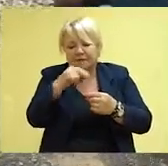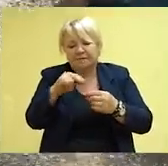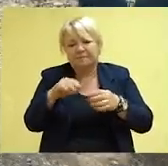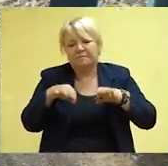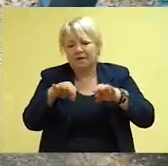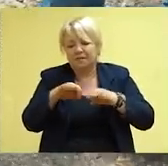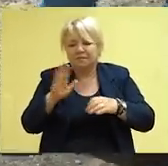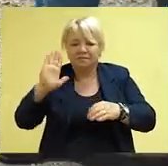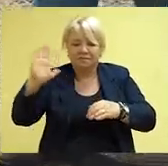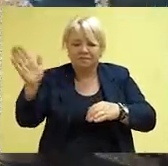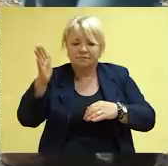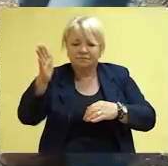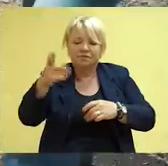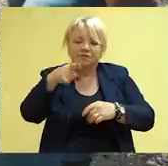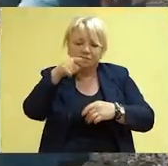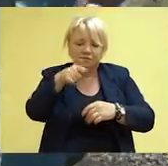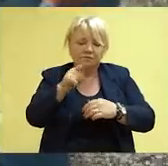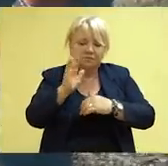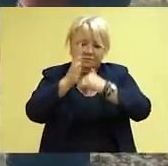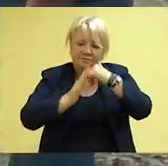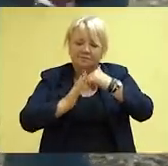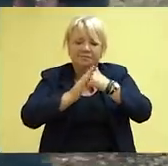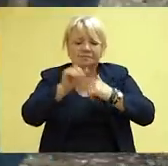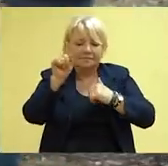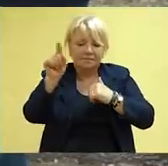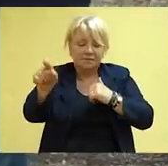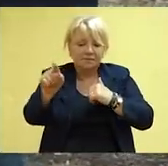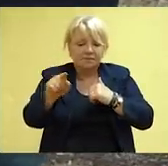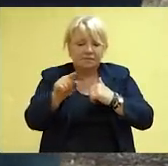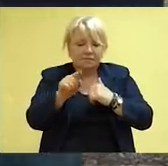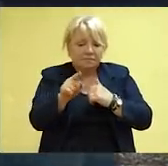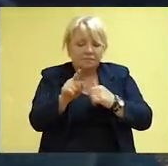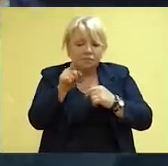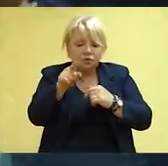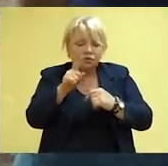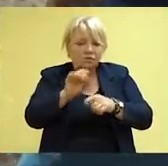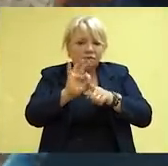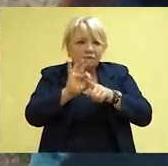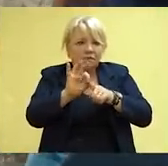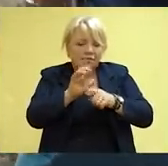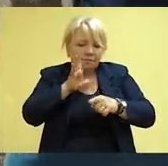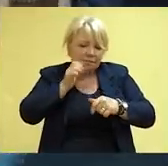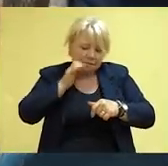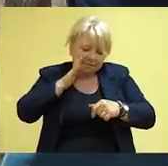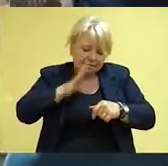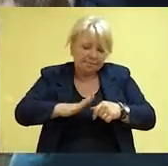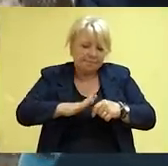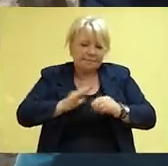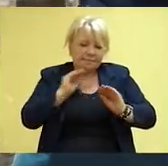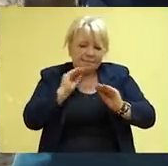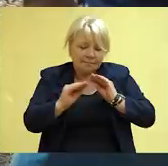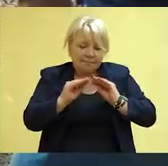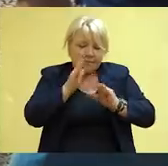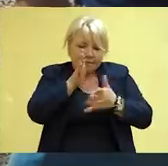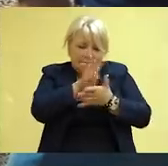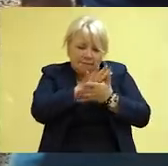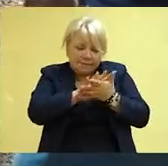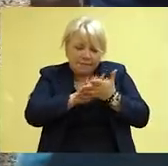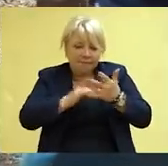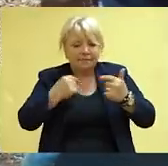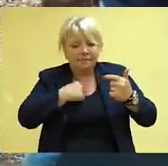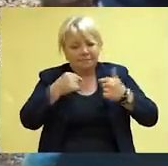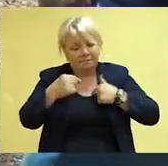ყავს, აი საღო. და რავი. საღო პროსტა შენ ნერვებს რომ აი დონემდე მიიყვანეს მოდი. აი მე თვითონ